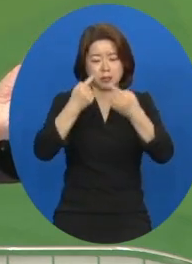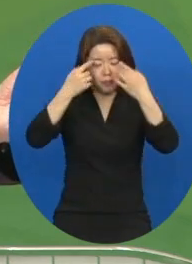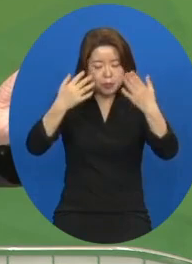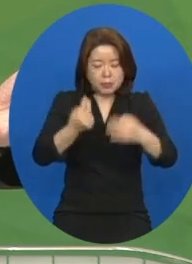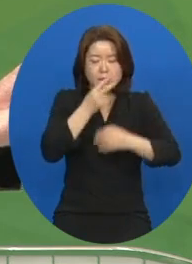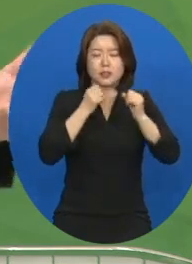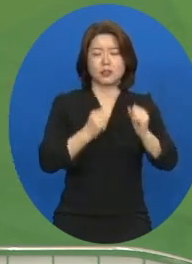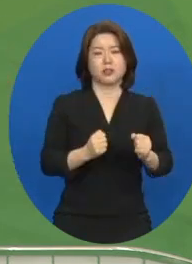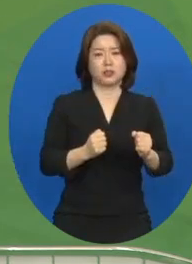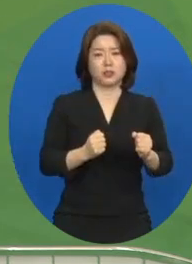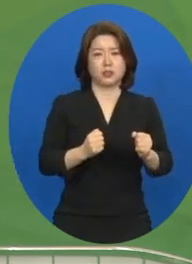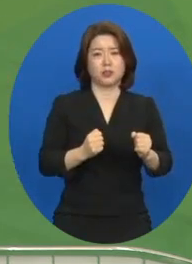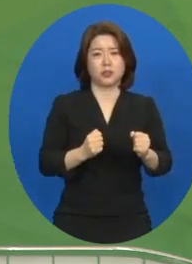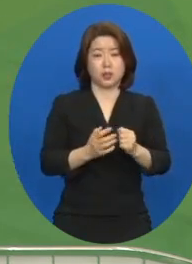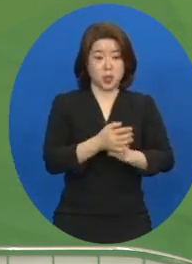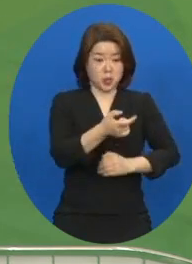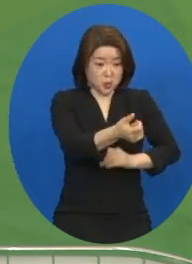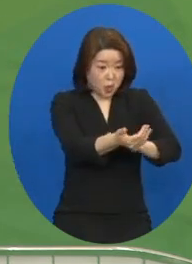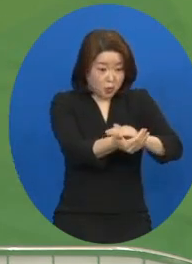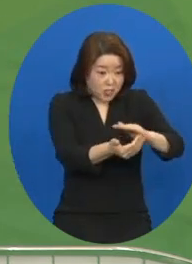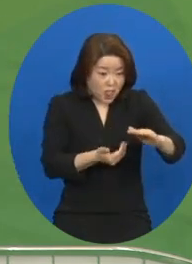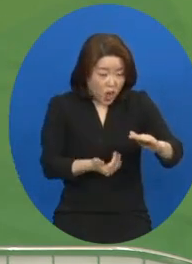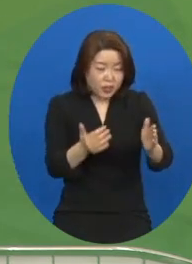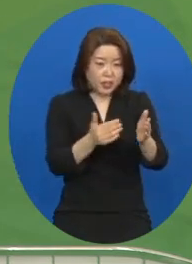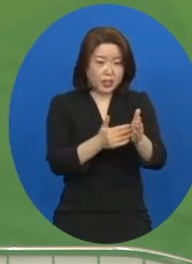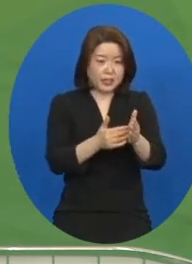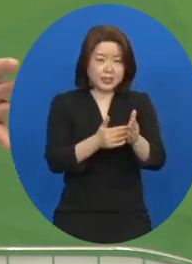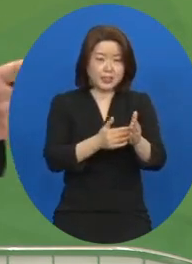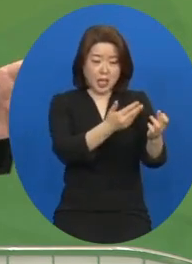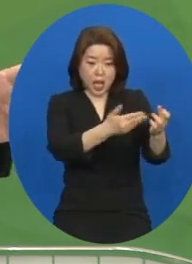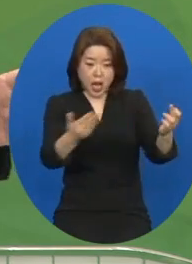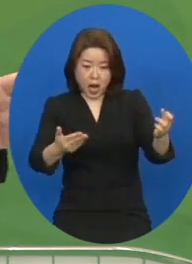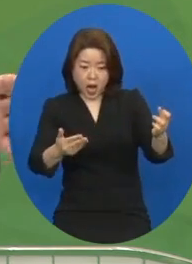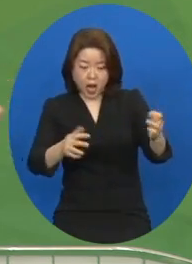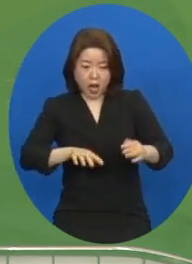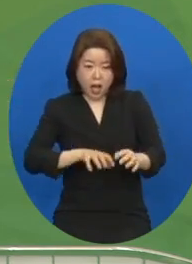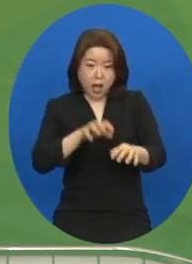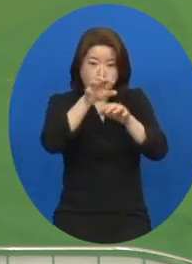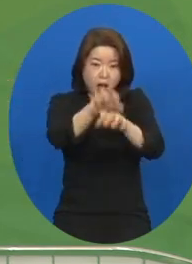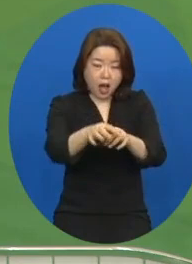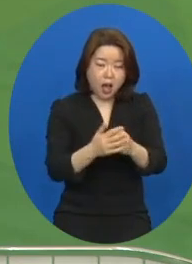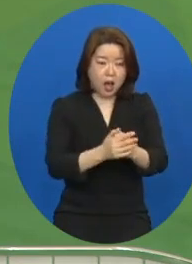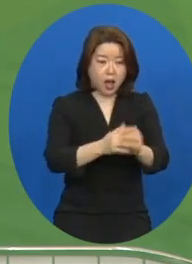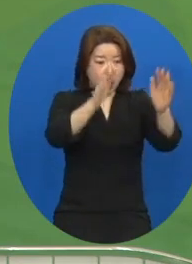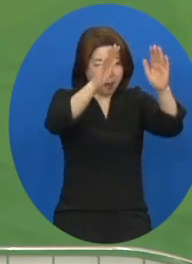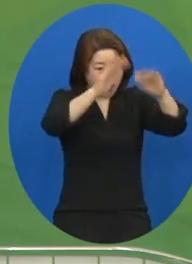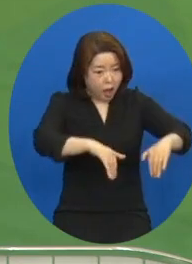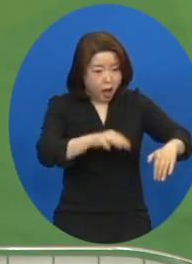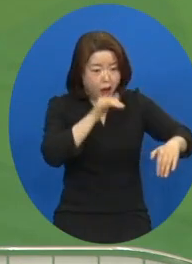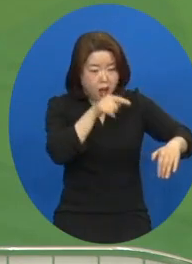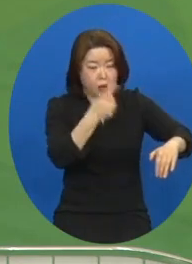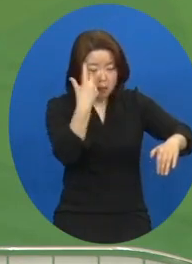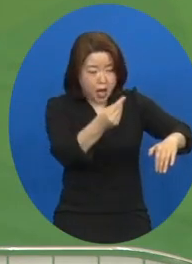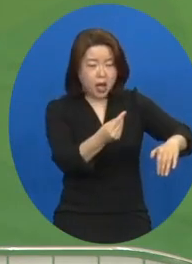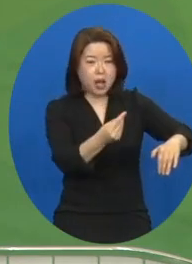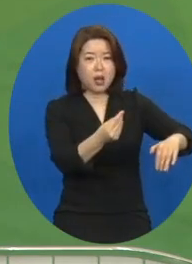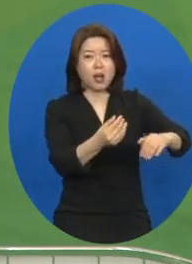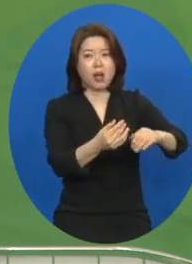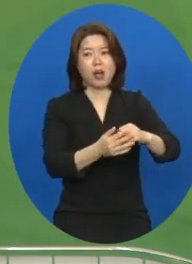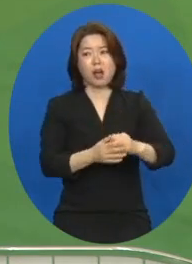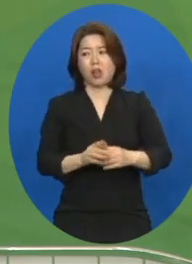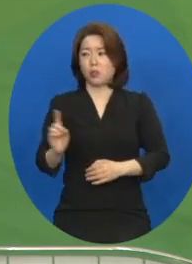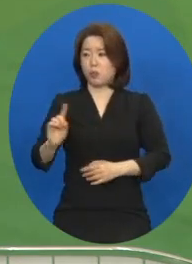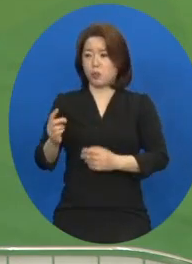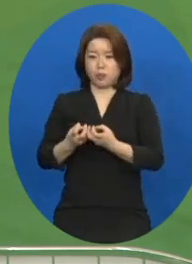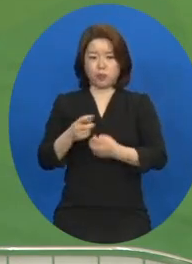살아계시고 조금 전까지 요단강 건너고 여리고성 무너지고 그랬는데 어떻게 거기에